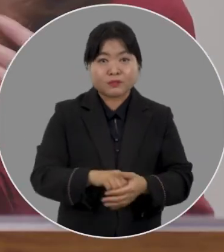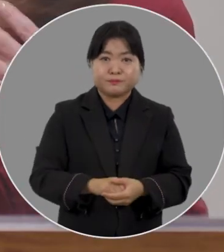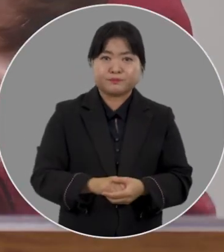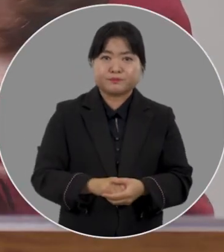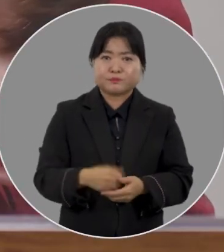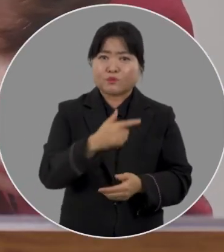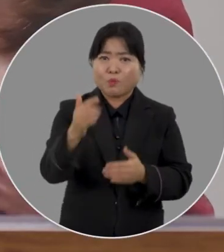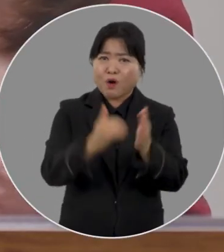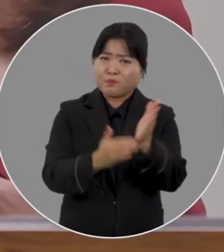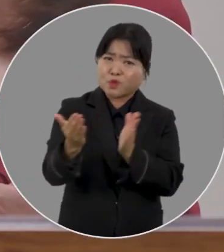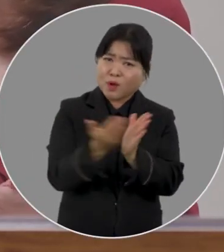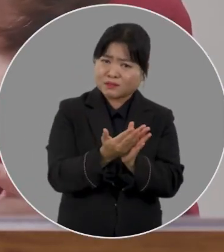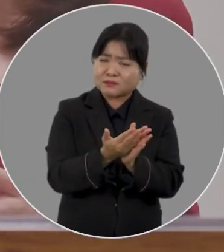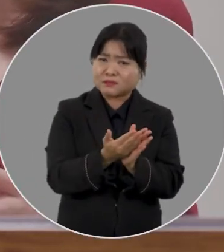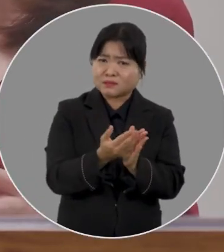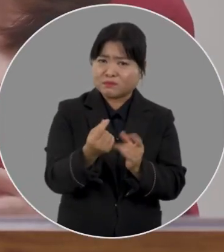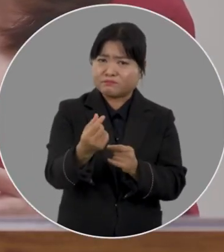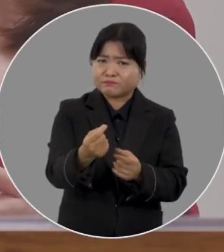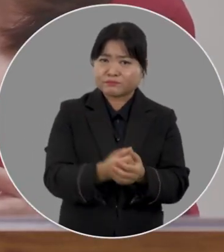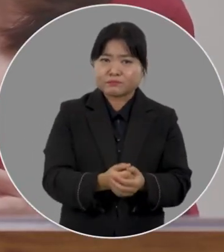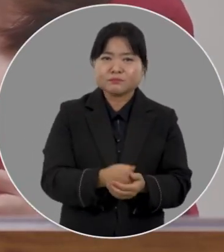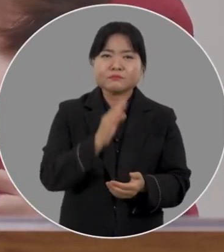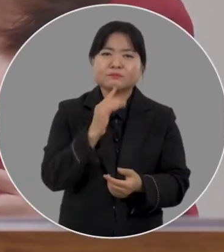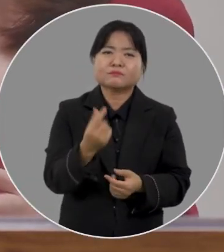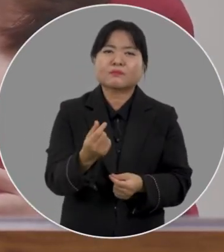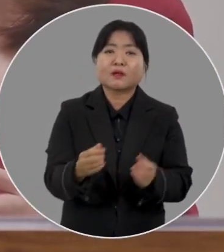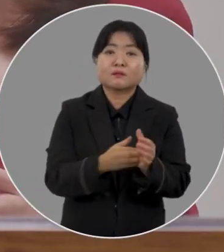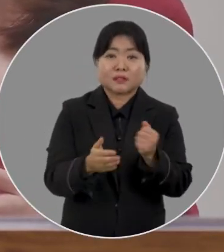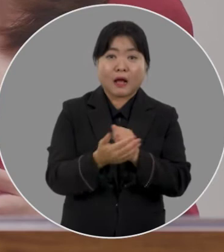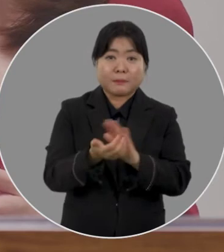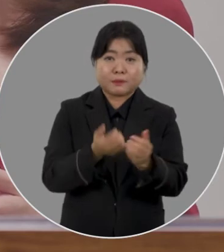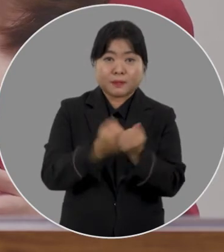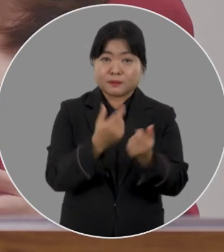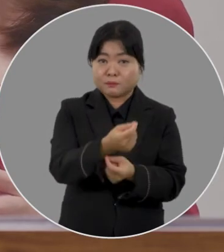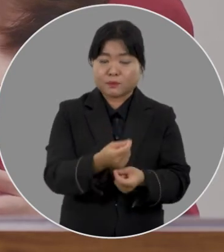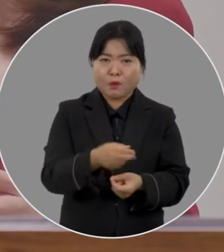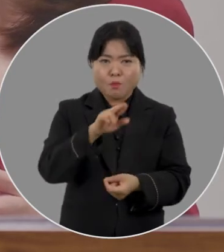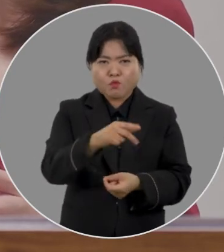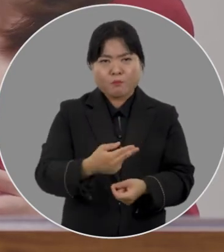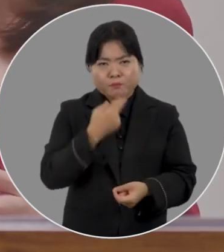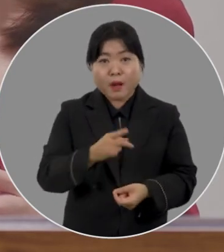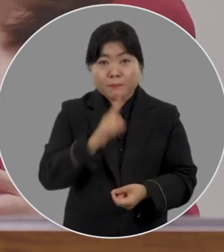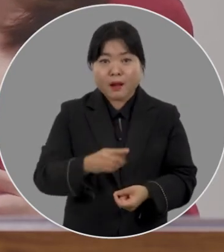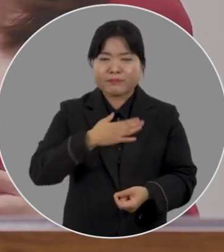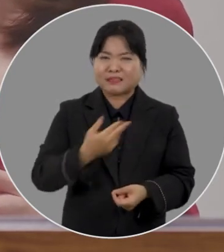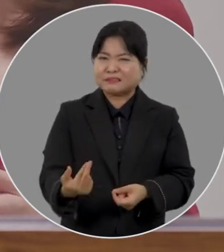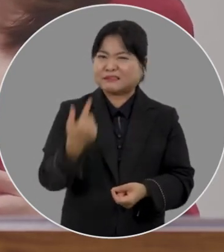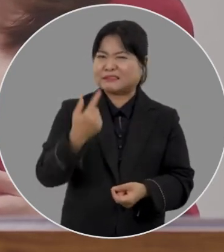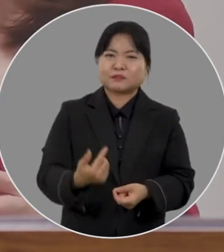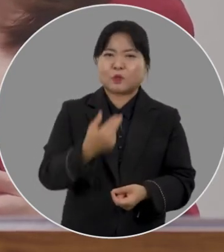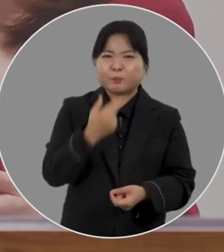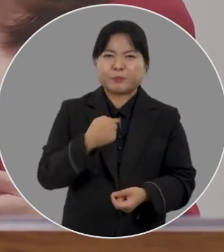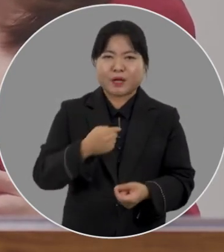너무 합리화시키는 거 그런 아닌가요? 거죠. 네. 예. 그러다 보니까 앞서 말씀드린 그런 무오류성, 나는 틀릴 틀리지 리가 않았다.